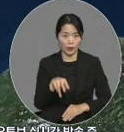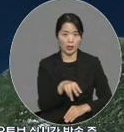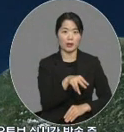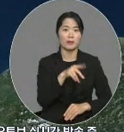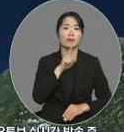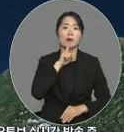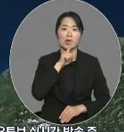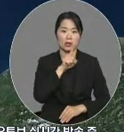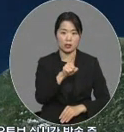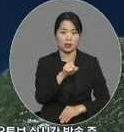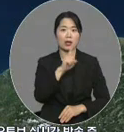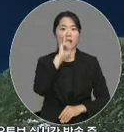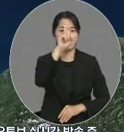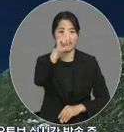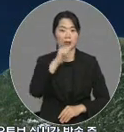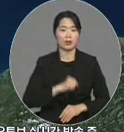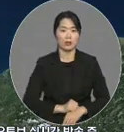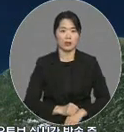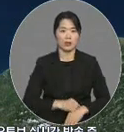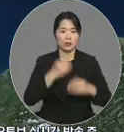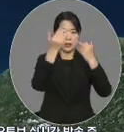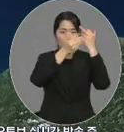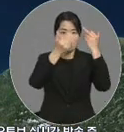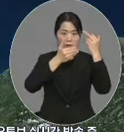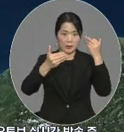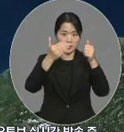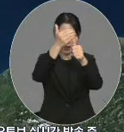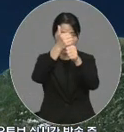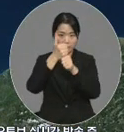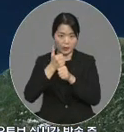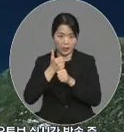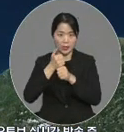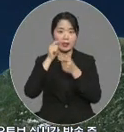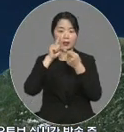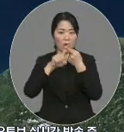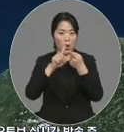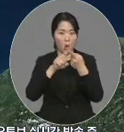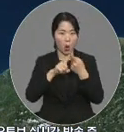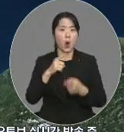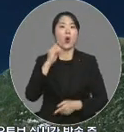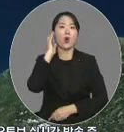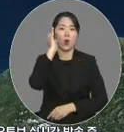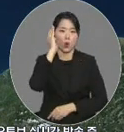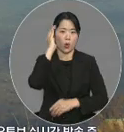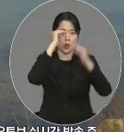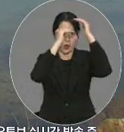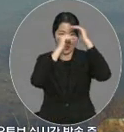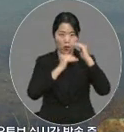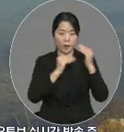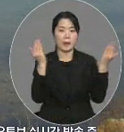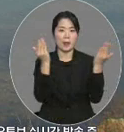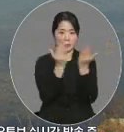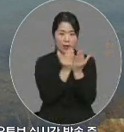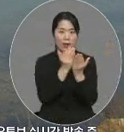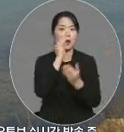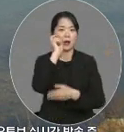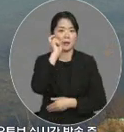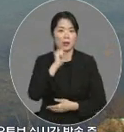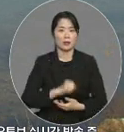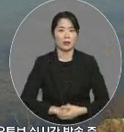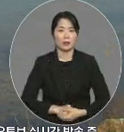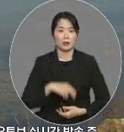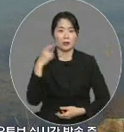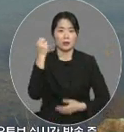태화강산 연어가 강원도 앞바다에서 잡히면서 가설이 입증될 가능성이 커졌습니다. 또 강원도 인근